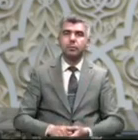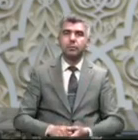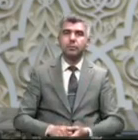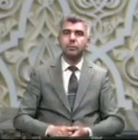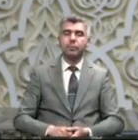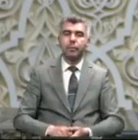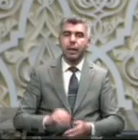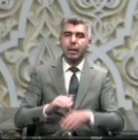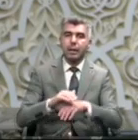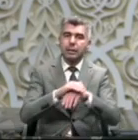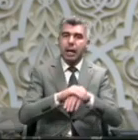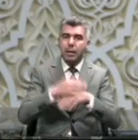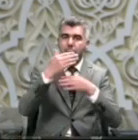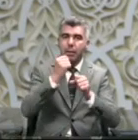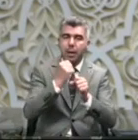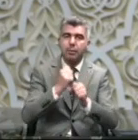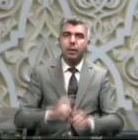والاتحاد المغربي